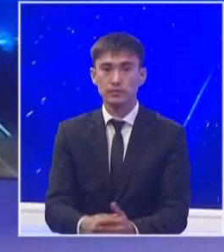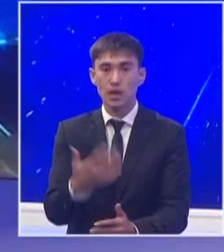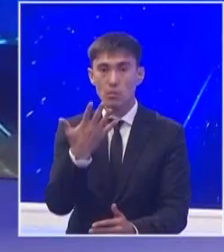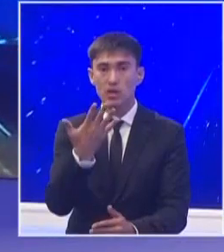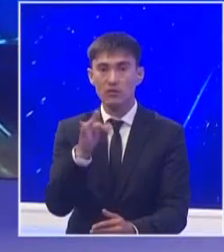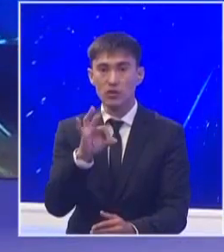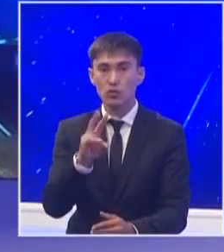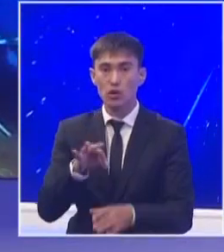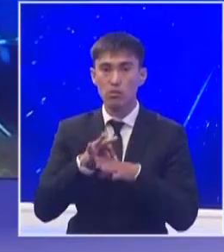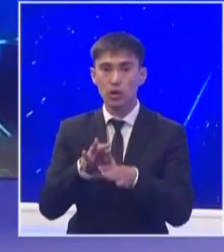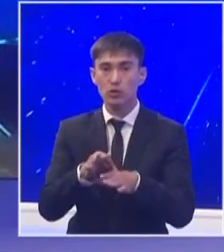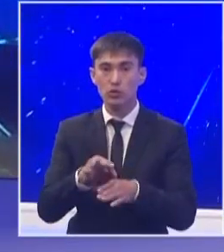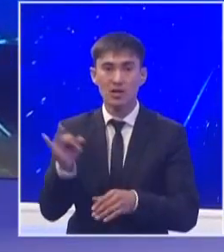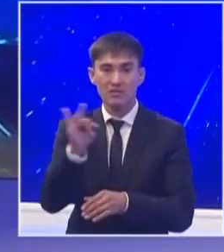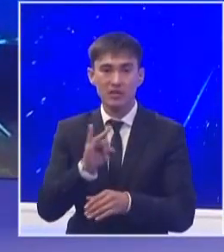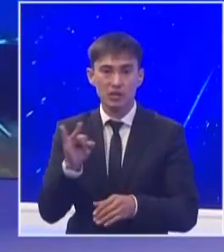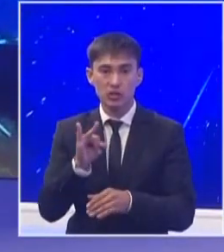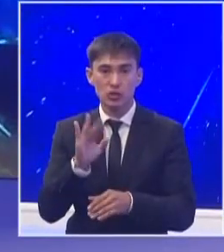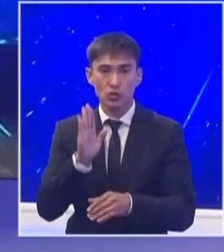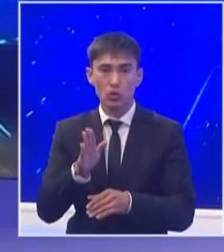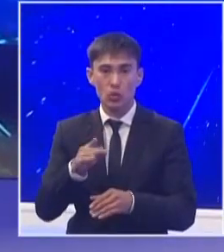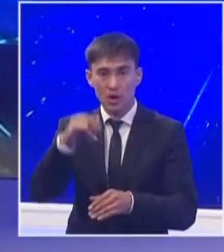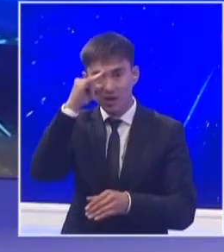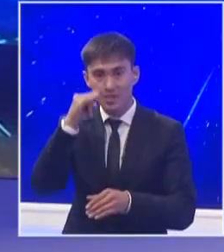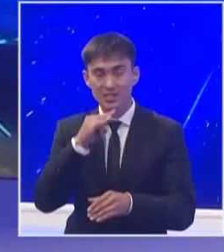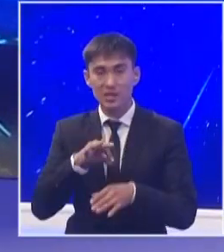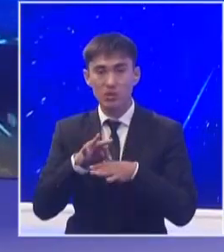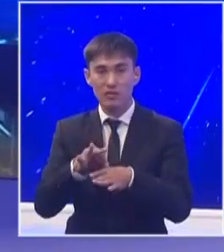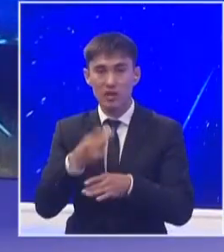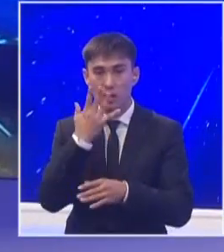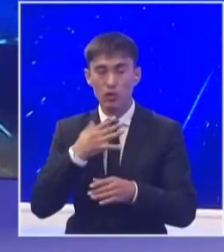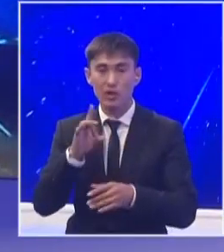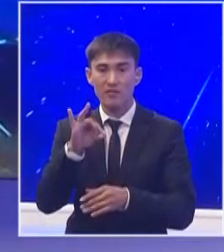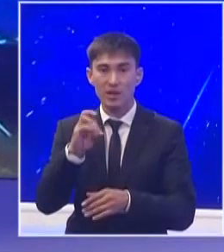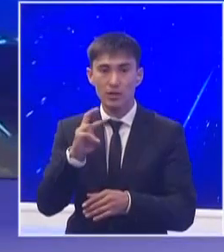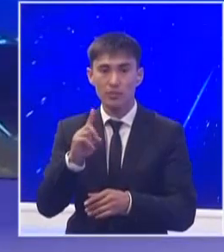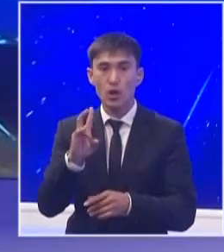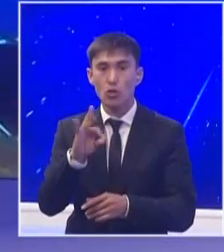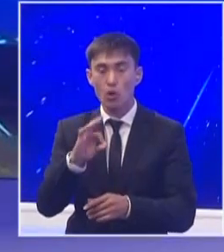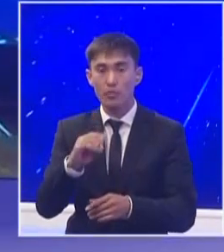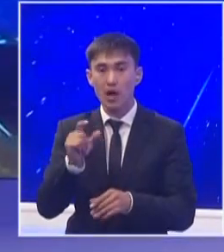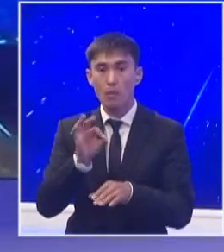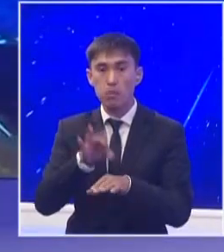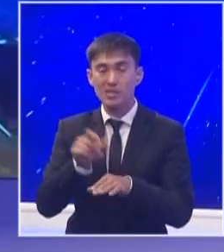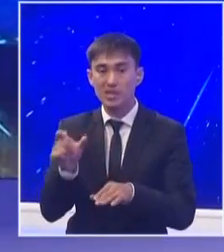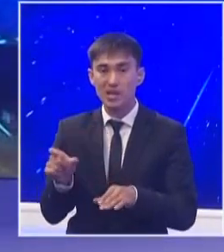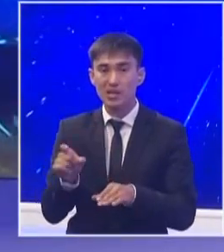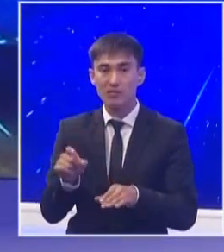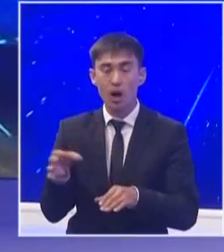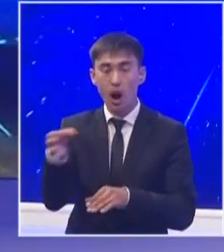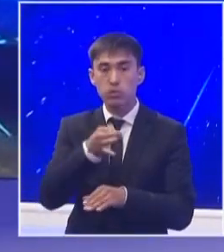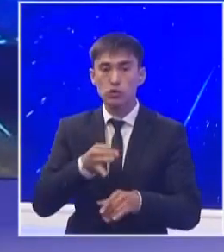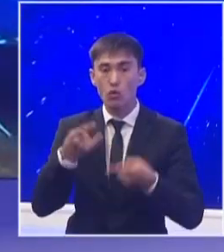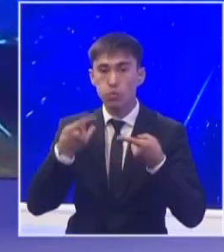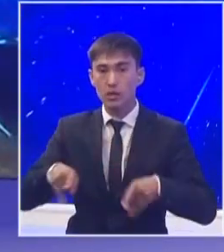5 июня войдет в историю Казахстана как дата проведения народного референдума. Однако для пациентов областного перинатального